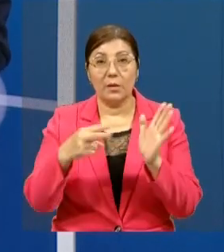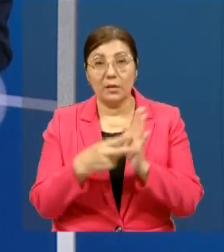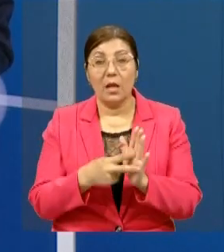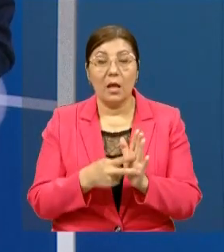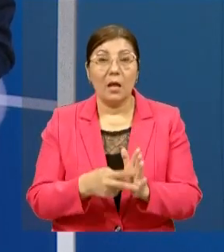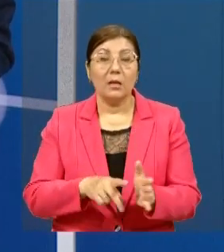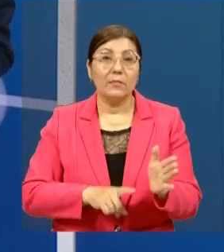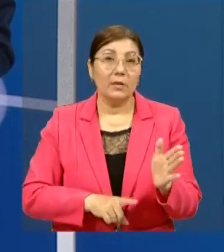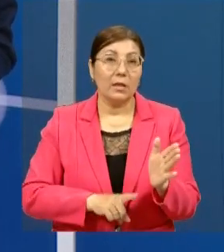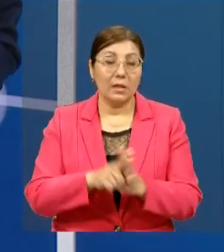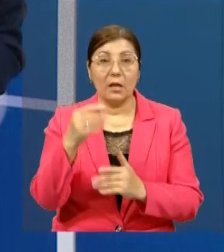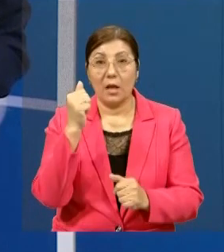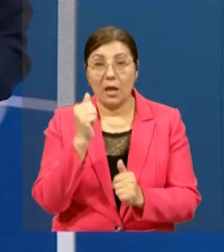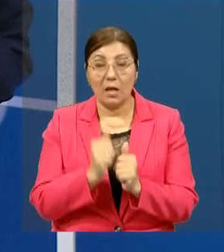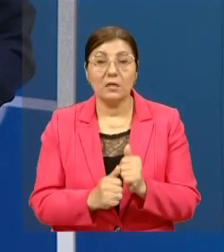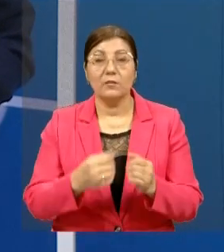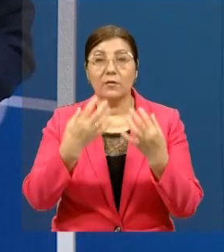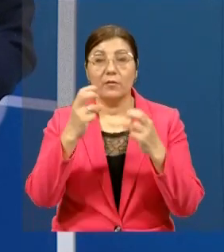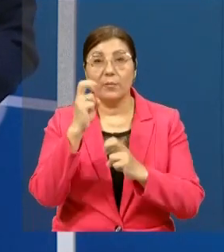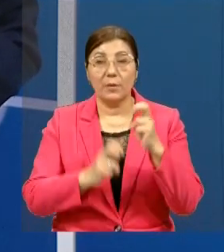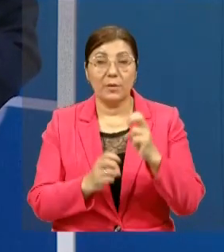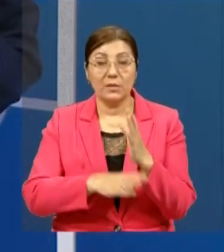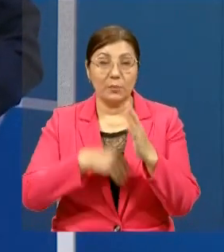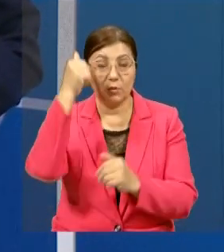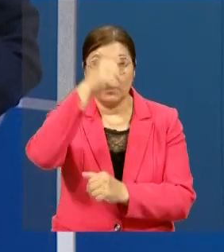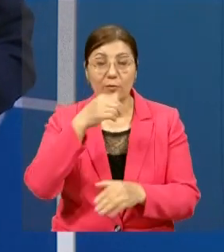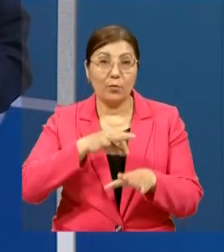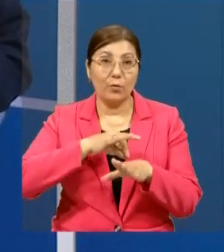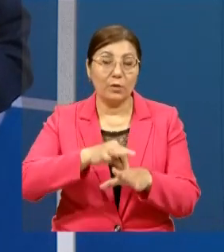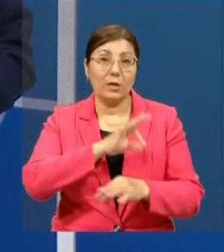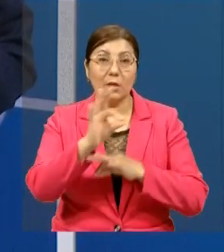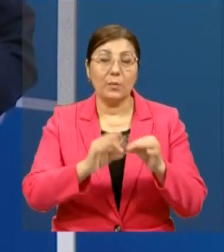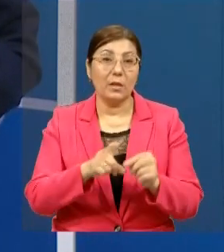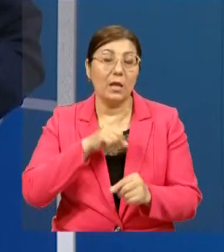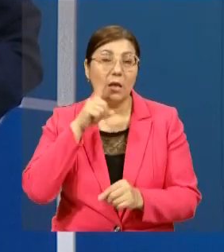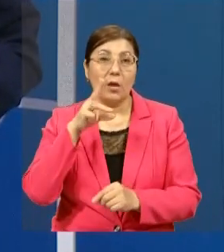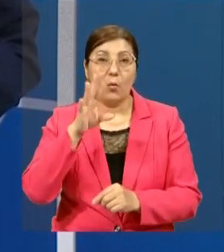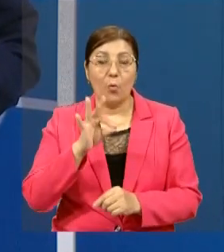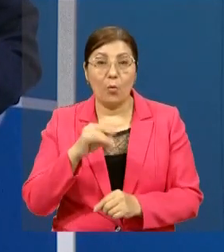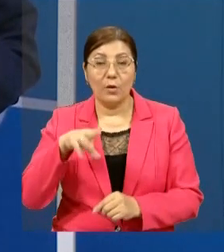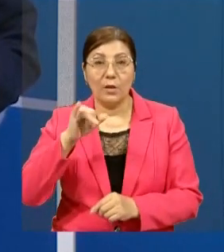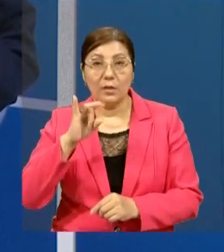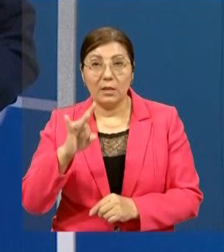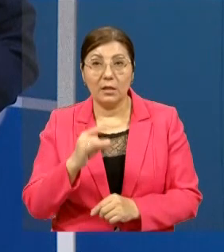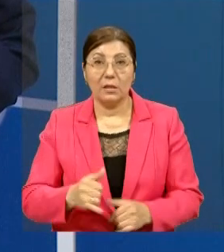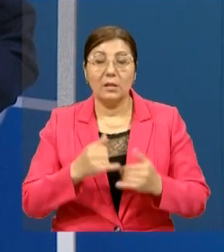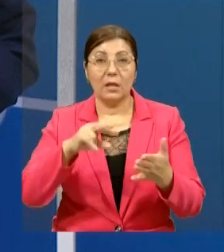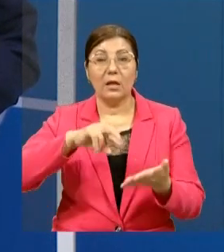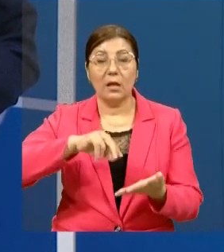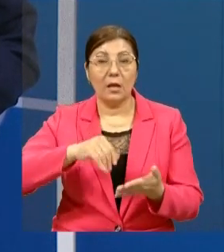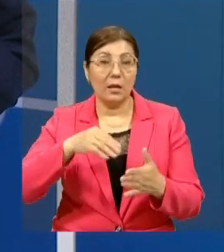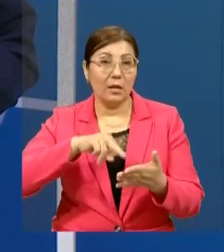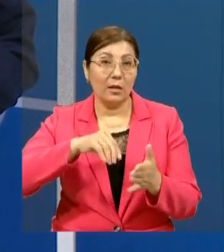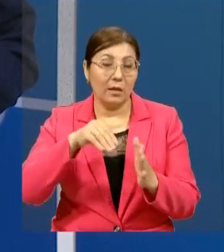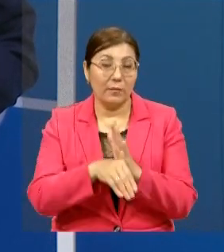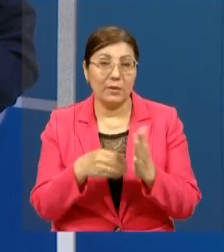запуска каждого предприятия также с прошлого года в регионе реализуется проект зелёный коридор для для инвесторов направленный на